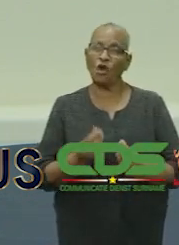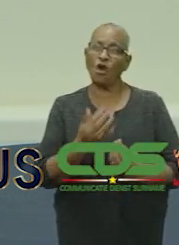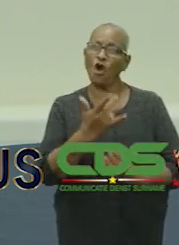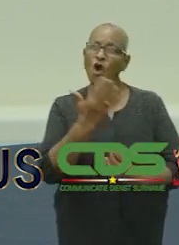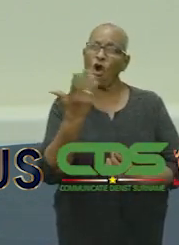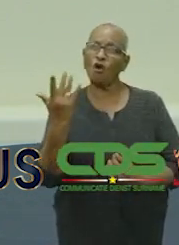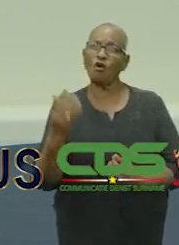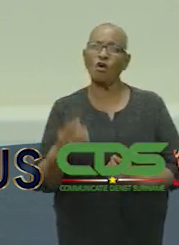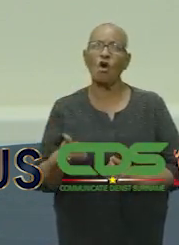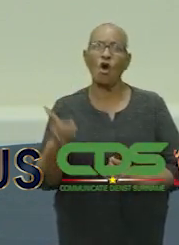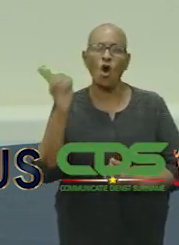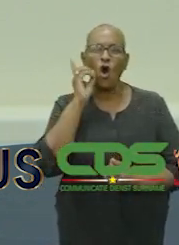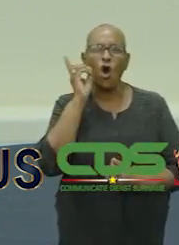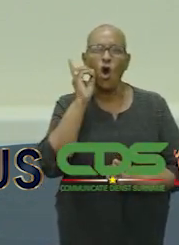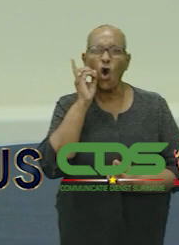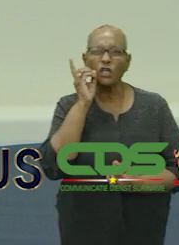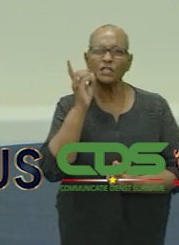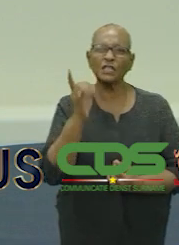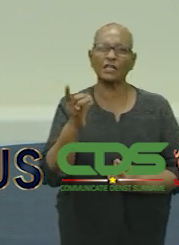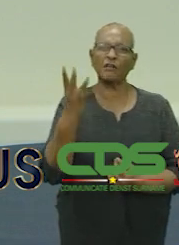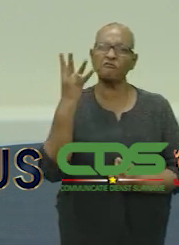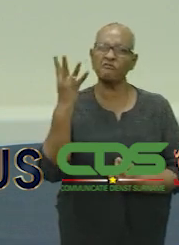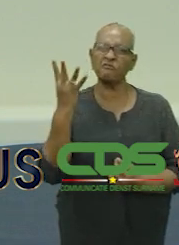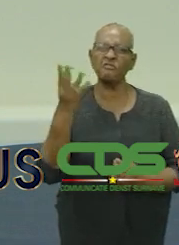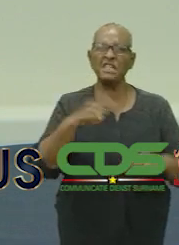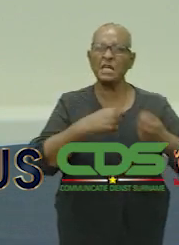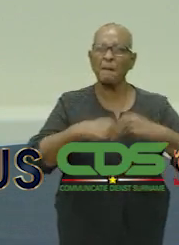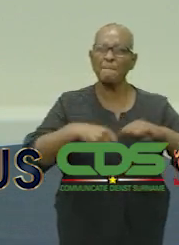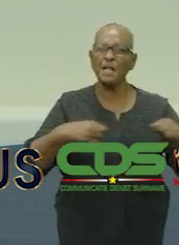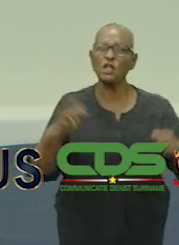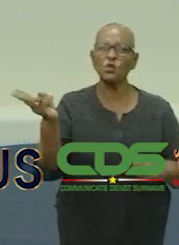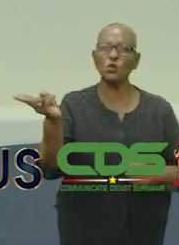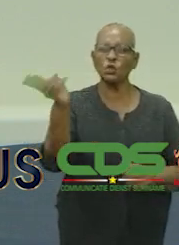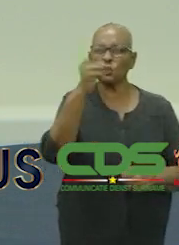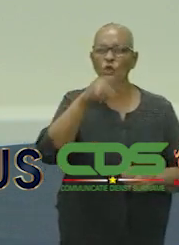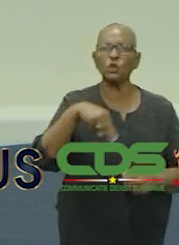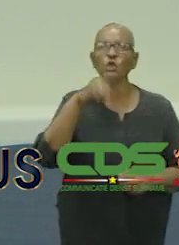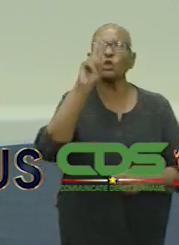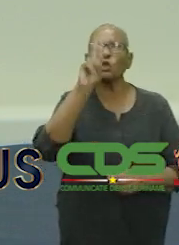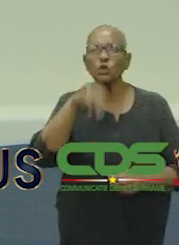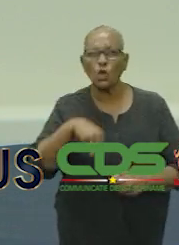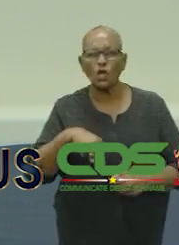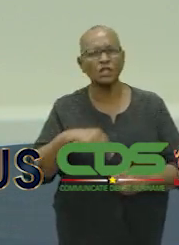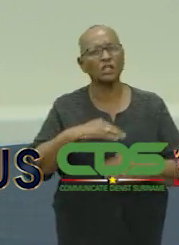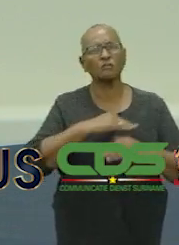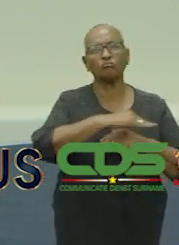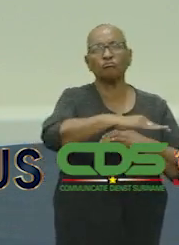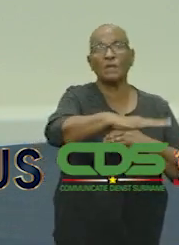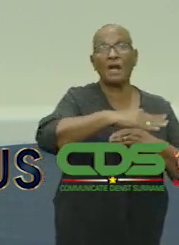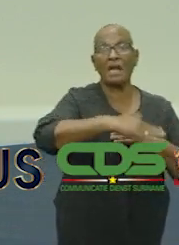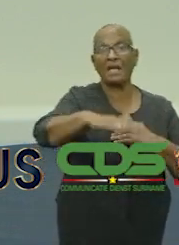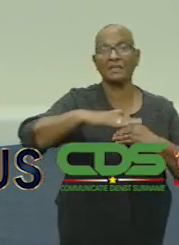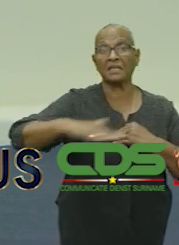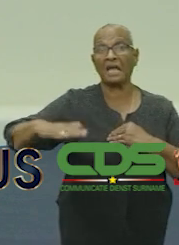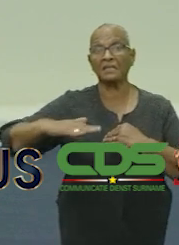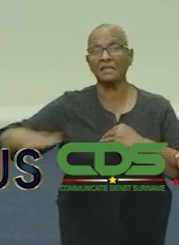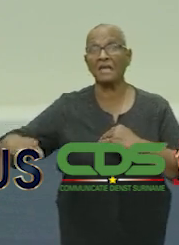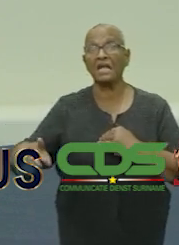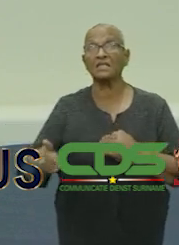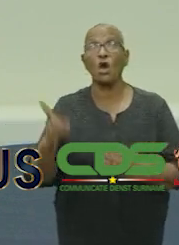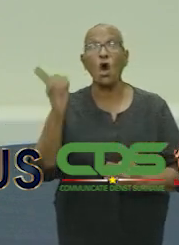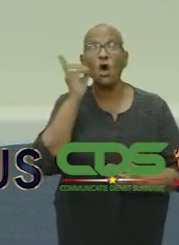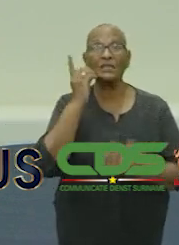de 4 miljoen Amerikaanse dollar. Waarmee we een areaal van rond de 10.000 hectare gaan